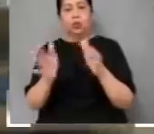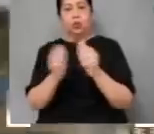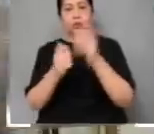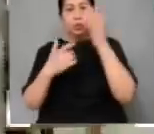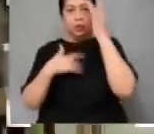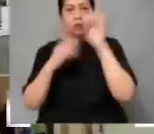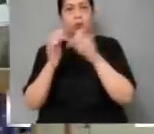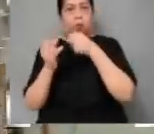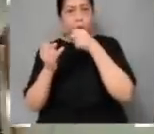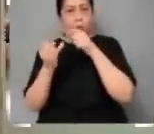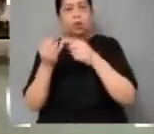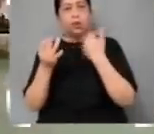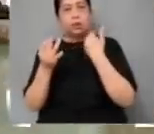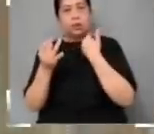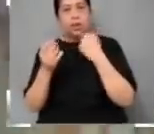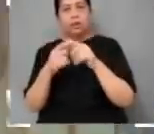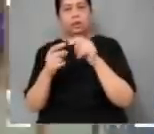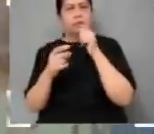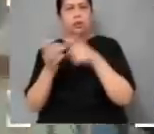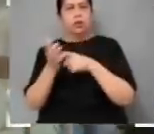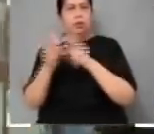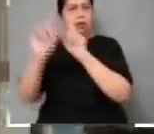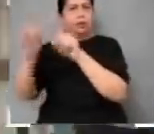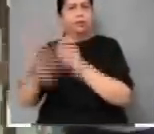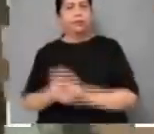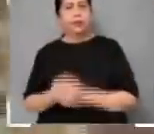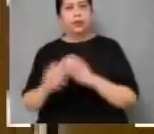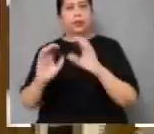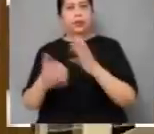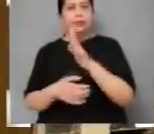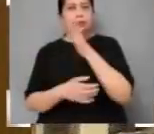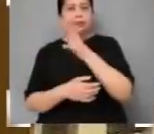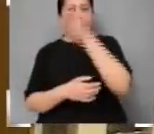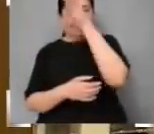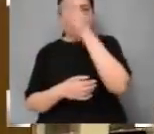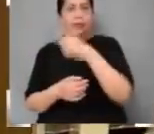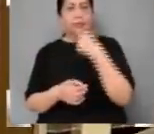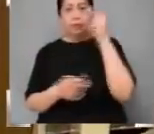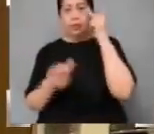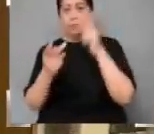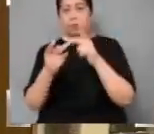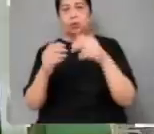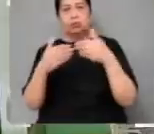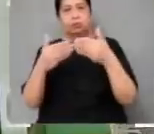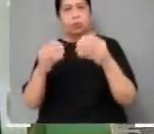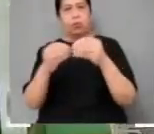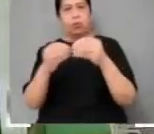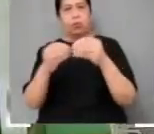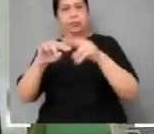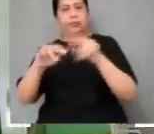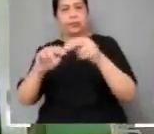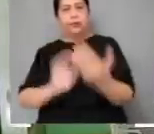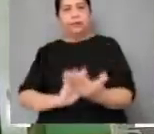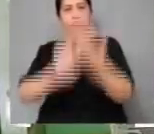lagnat, hindi naman na raw pinapapasok ng kanilang mga magulang. Layo ng DepEd na palawigin pa sa Enero ang face-to-face classes kung